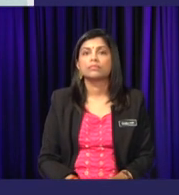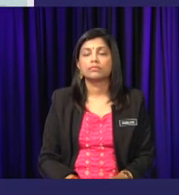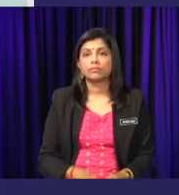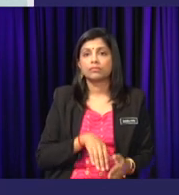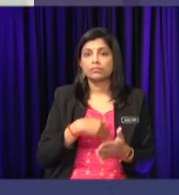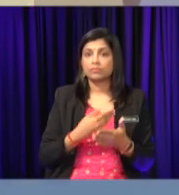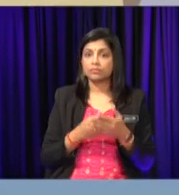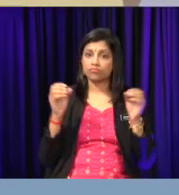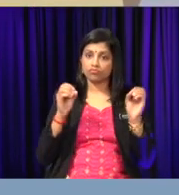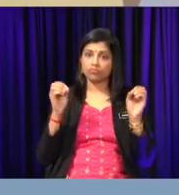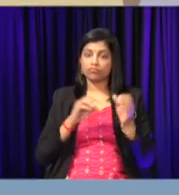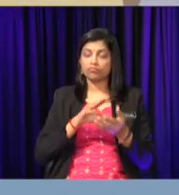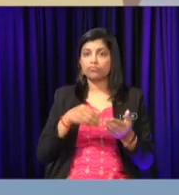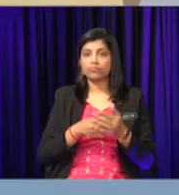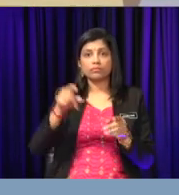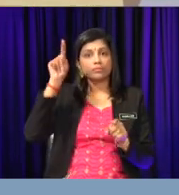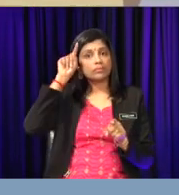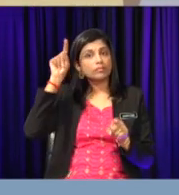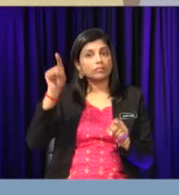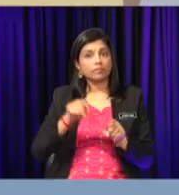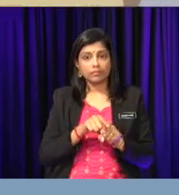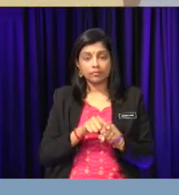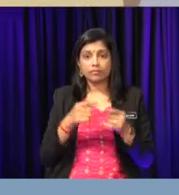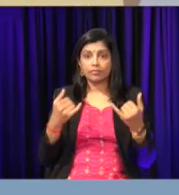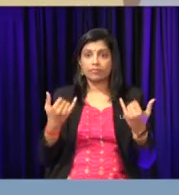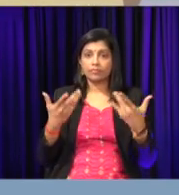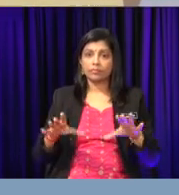Oke jadi kita laksanakan